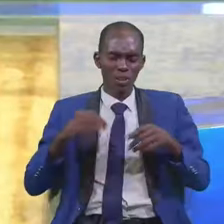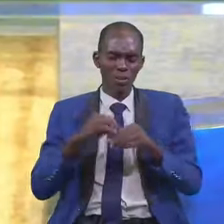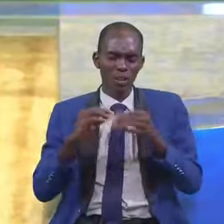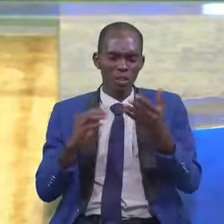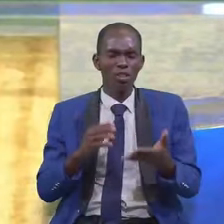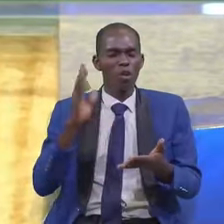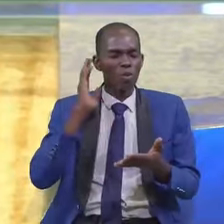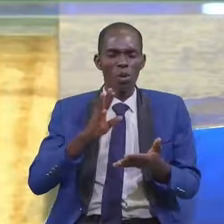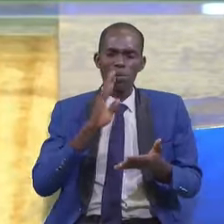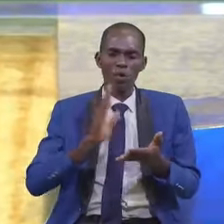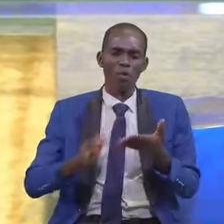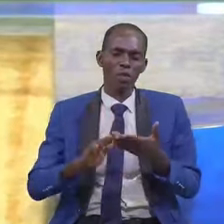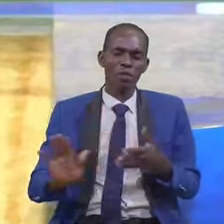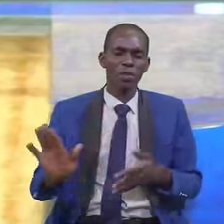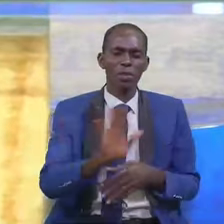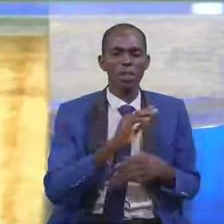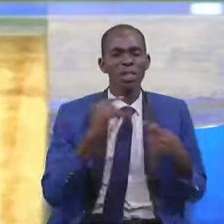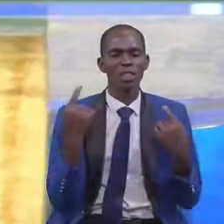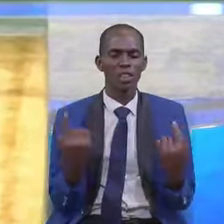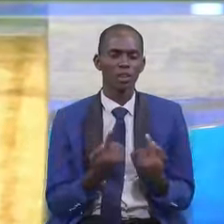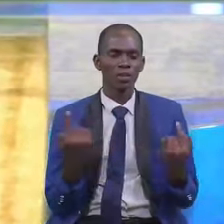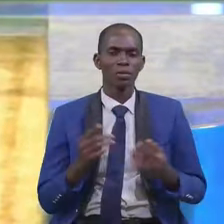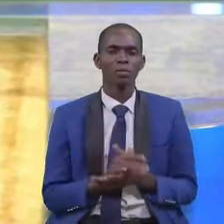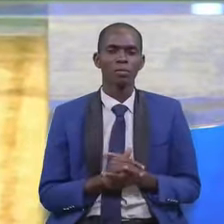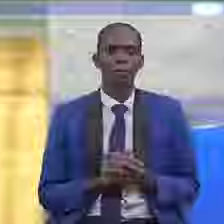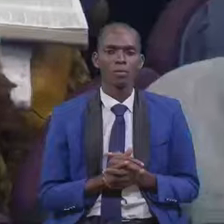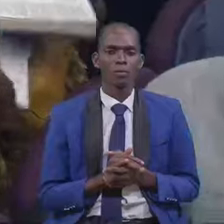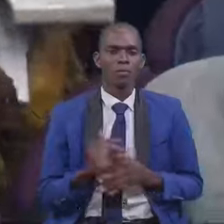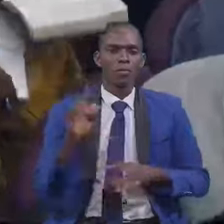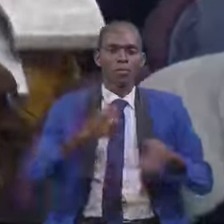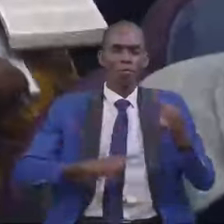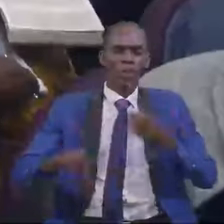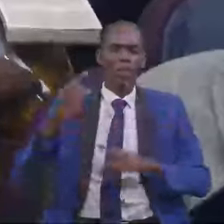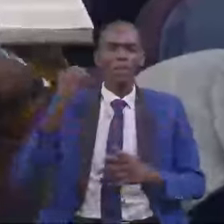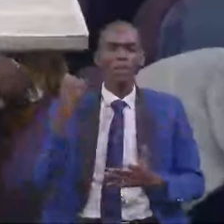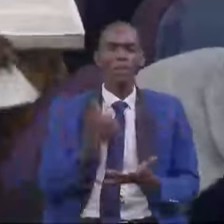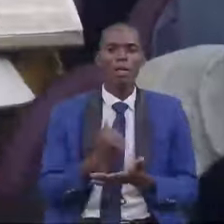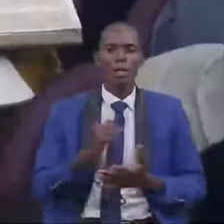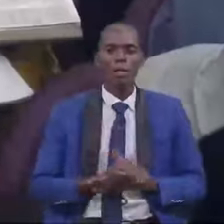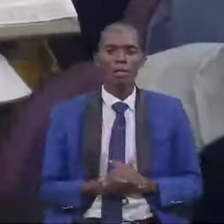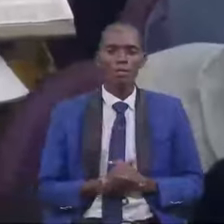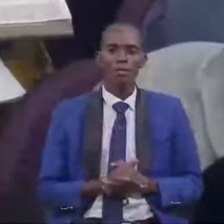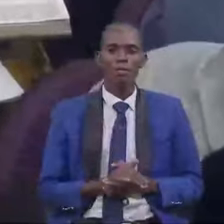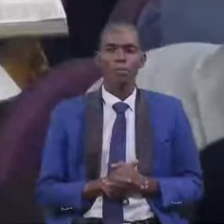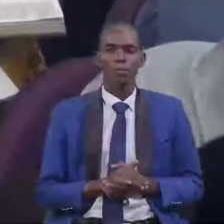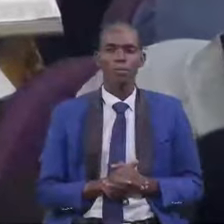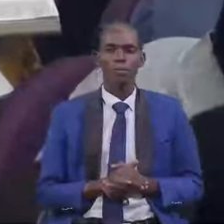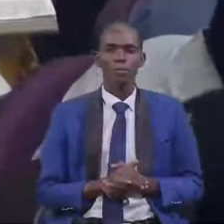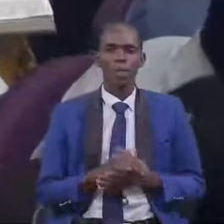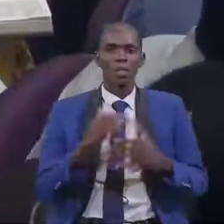de ses iniquités. Est-ce que vous pouvez me donner « Amen » là-bas? Maintenant, nous allons à